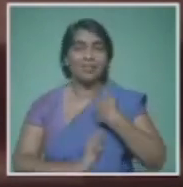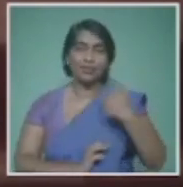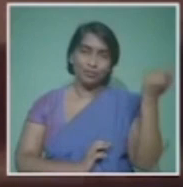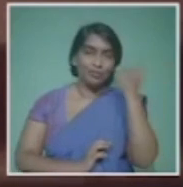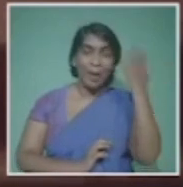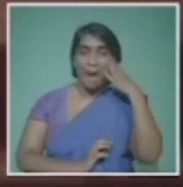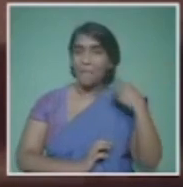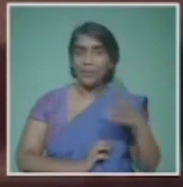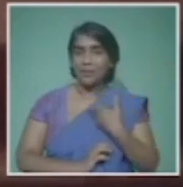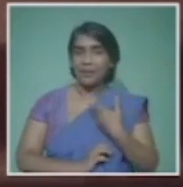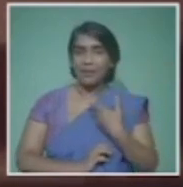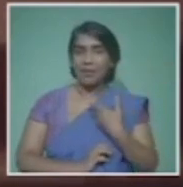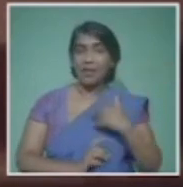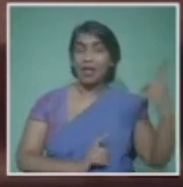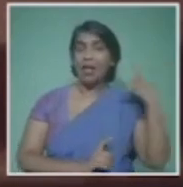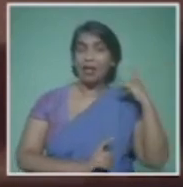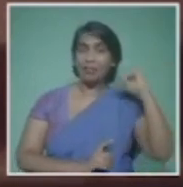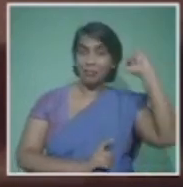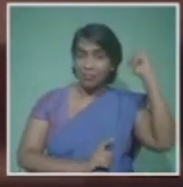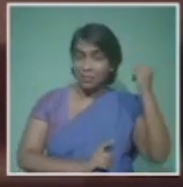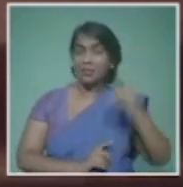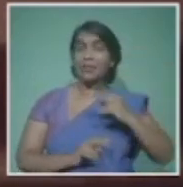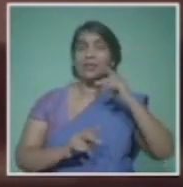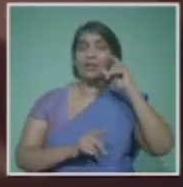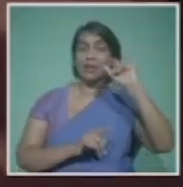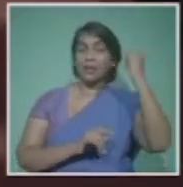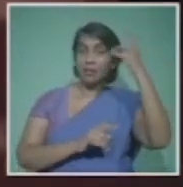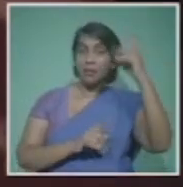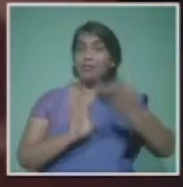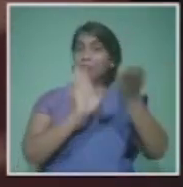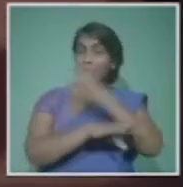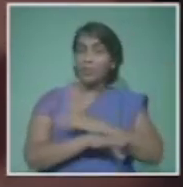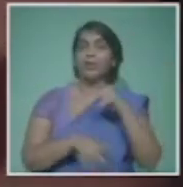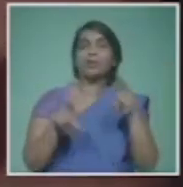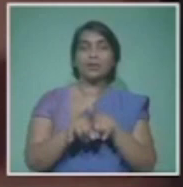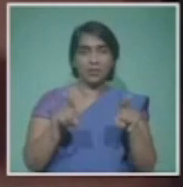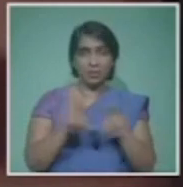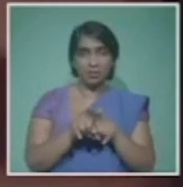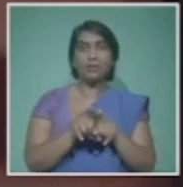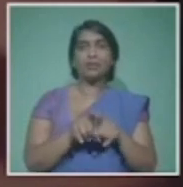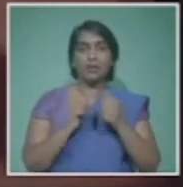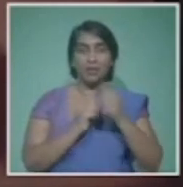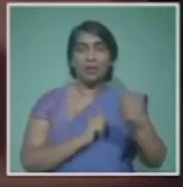අමතක වෙලා නැහැ. ඔබතුමා හමුදාපතිලටත් CDS අටත් පහුගිය දවස්වල Honorable member please